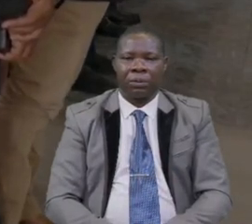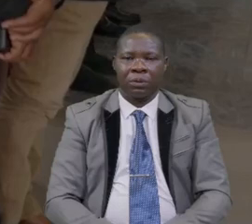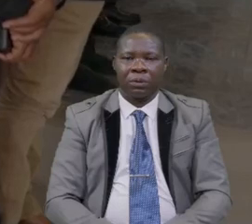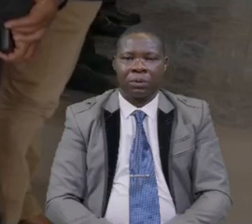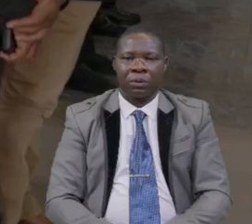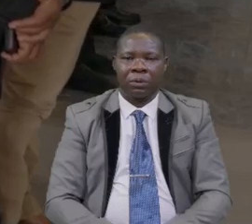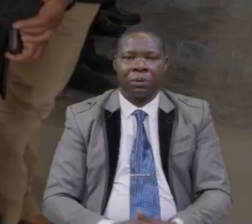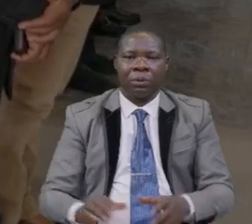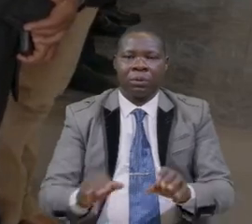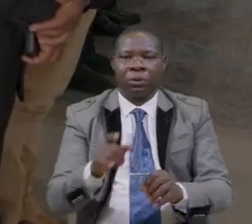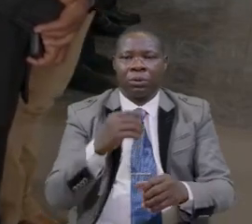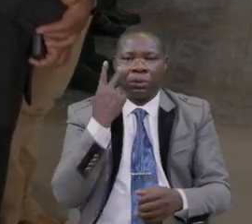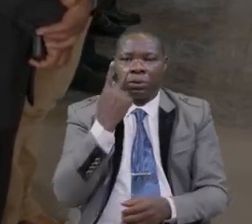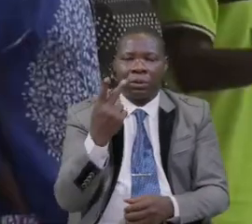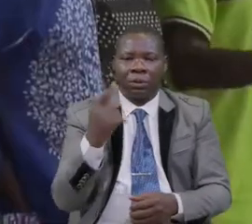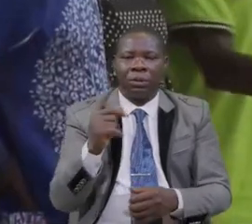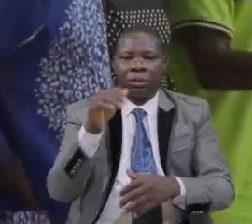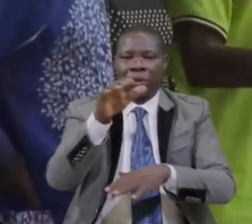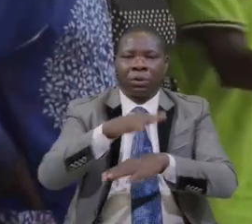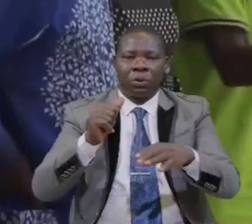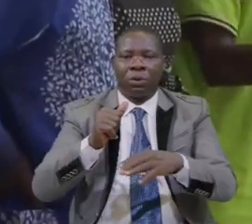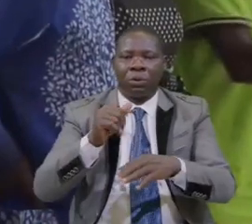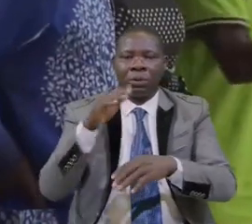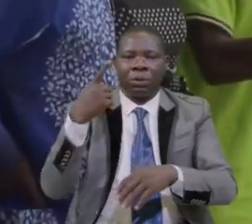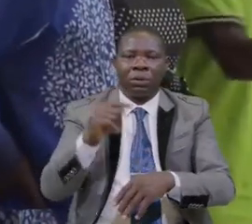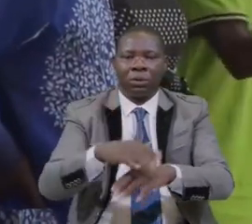Vous voyez l'appel de l'homme.